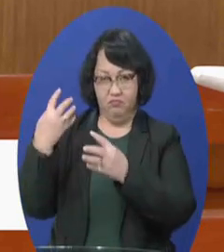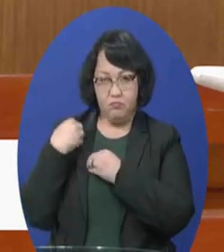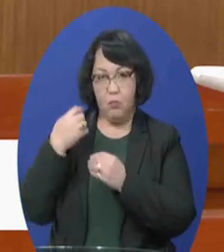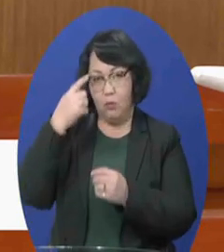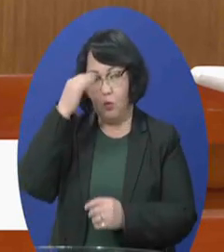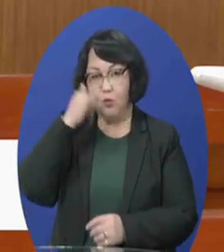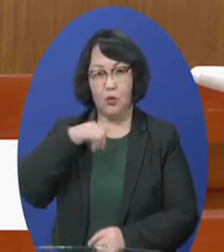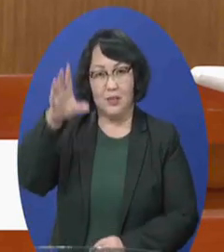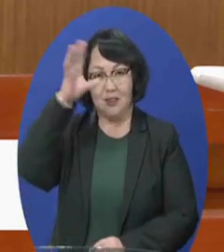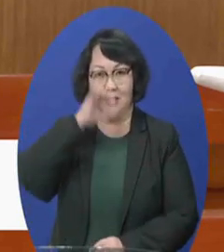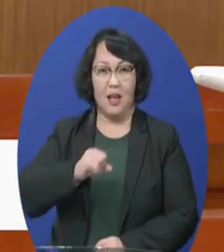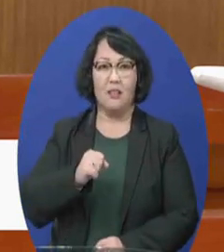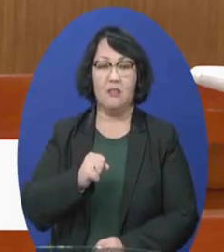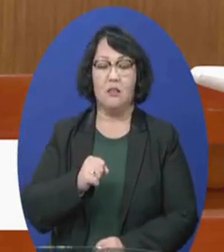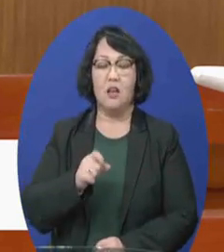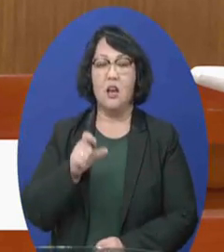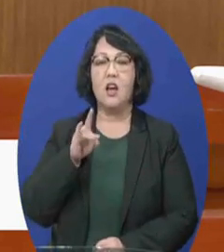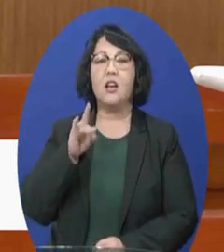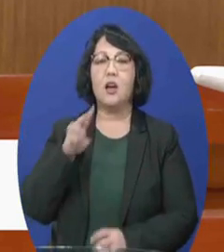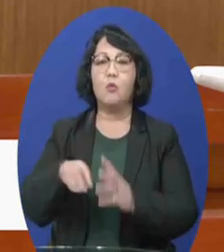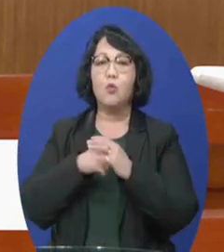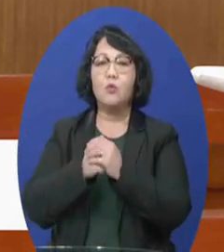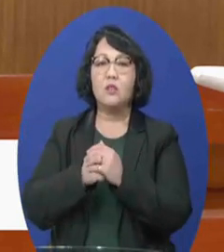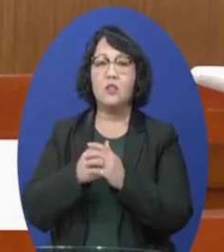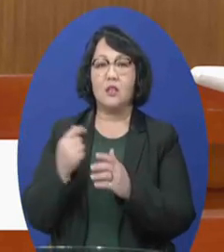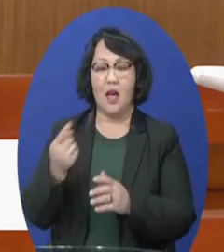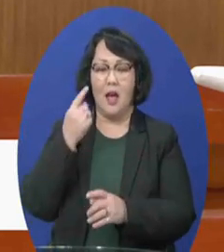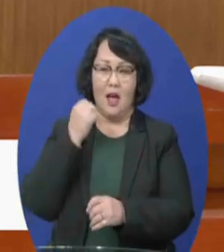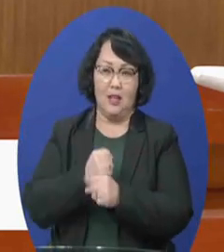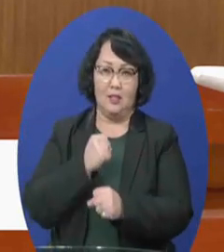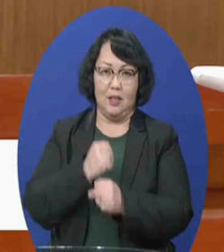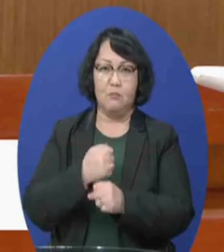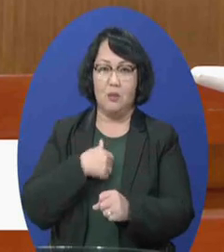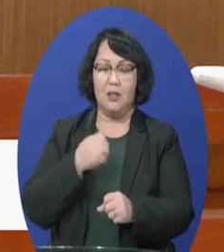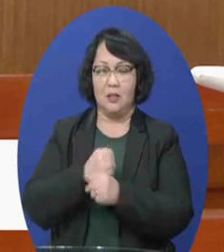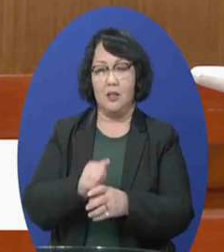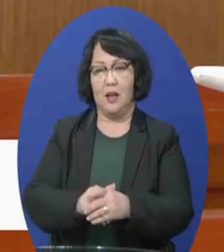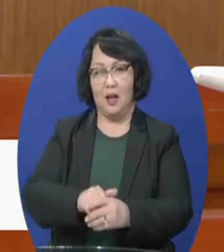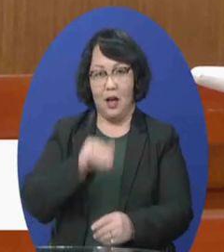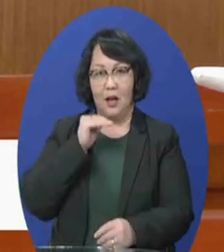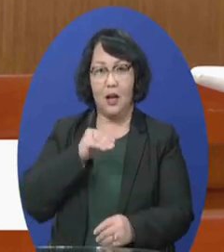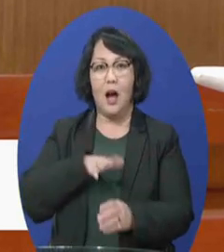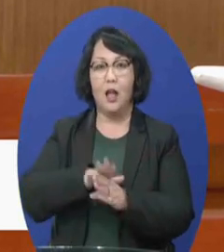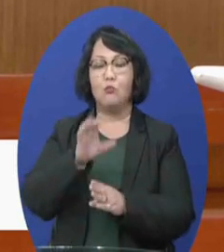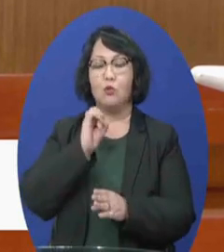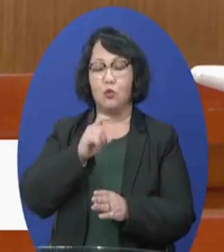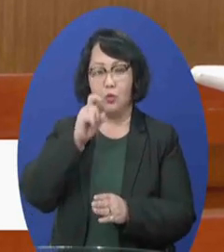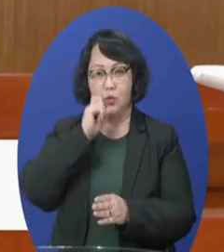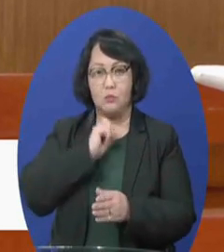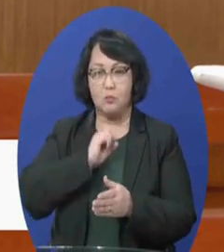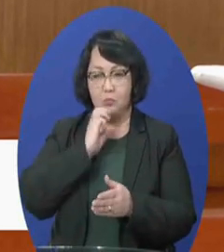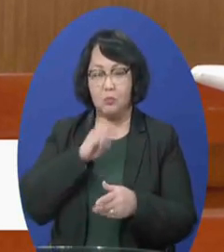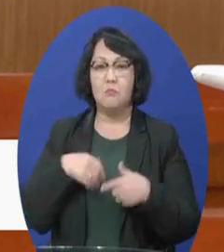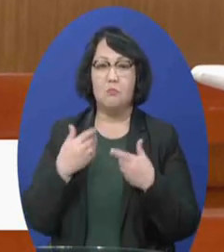Улсын ерхий сайд гэсэн эрхэм хүндтэй албан тушаалаас огцорч байгаа гэсэн мэдэгдэж байна.